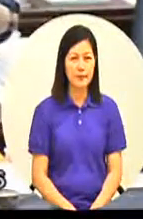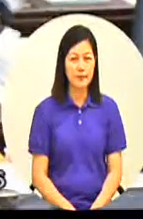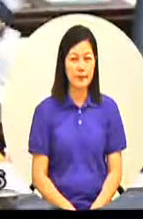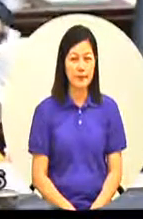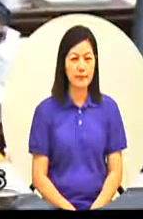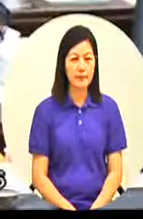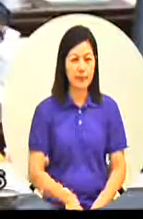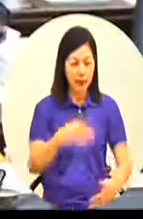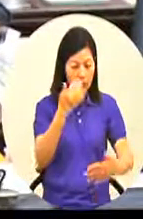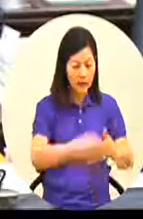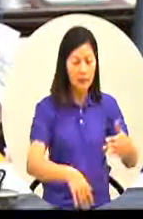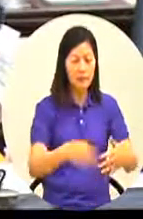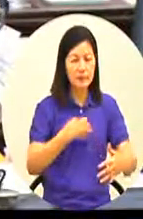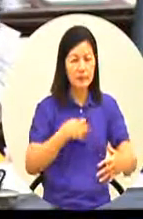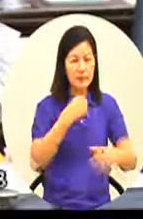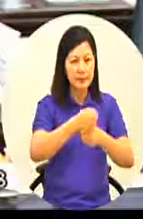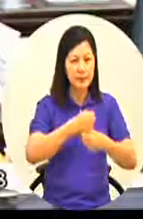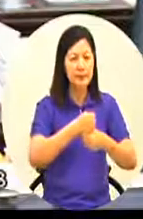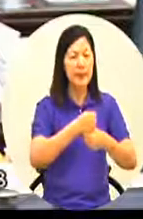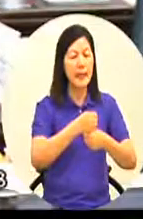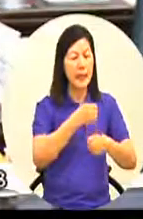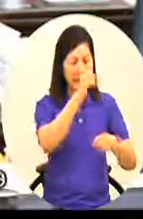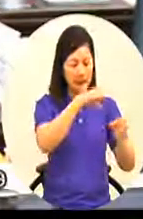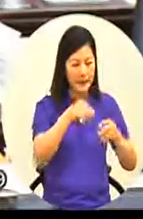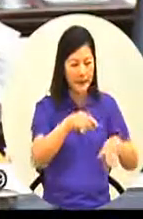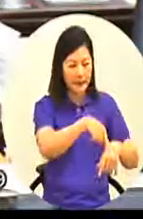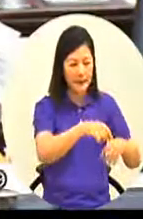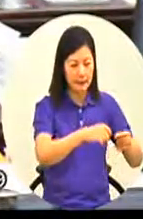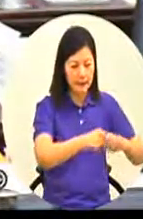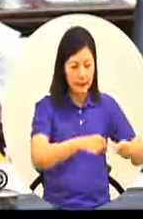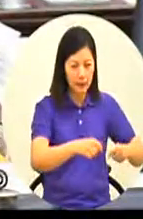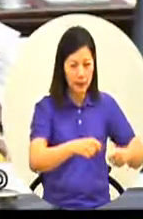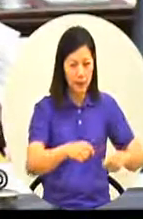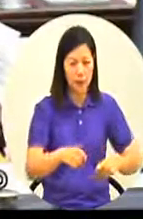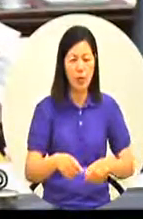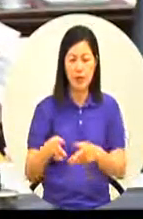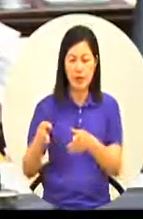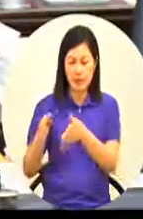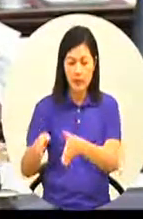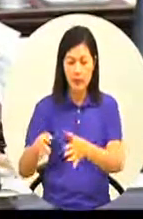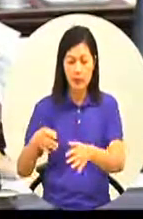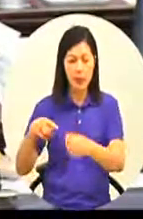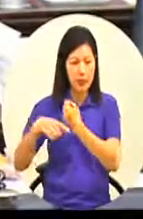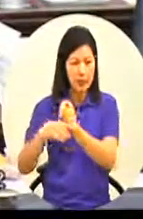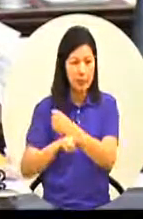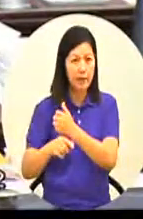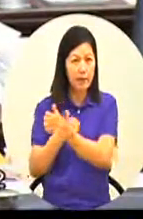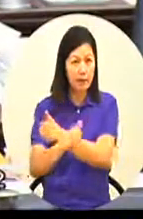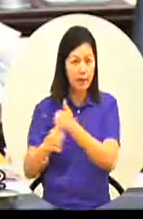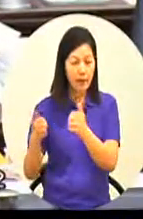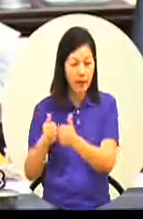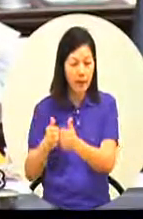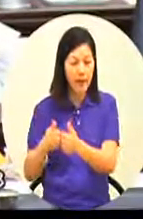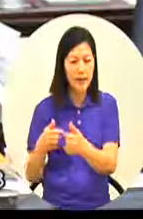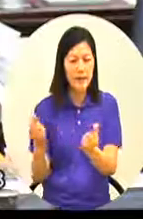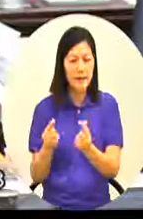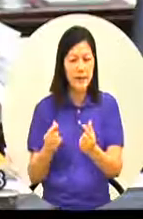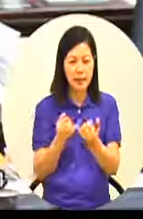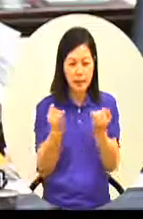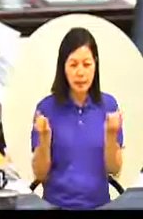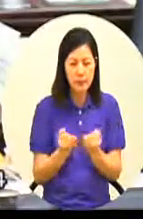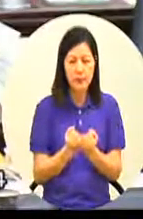掉哈马星这个案例来说，这个案例来说，我想研考会在另外一个，比如说老年妇女的这